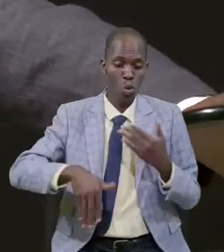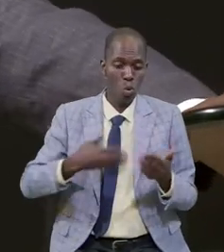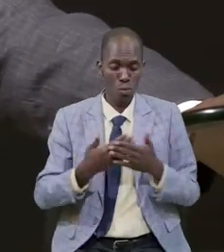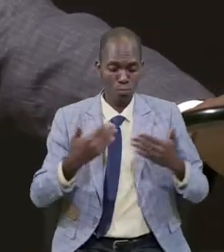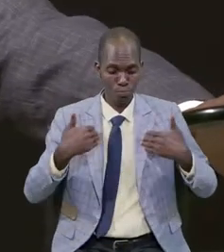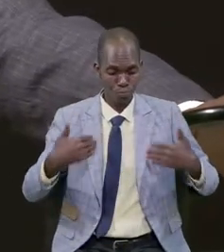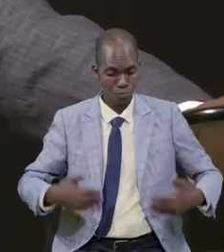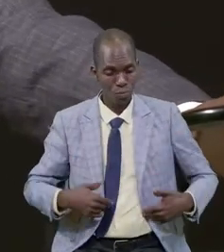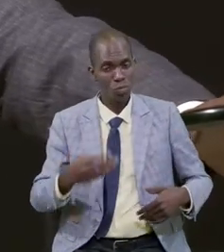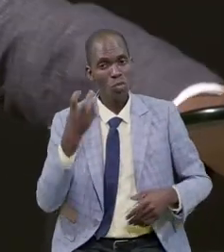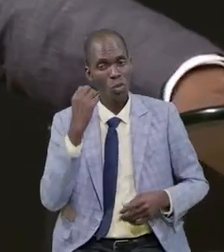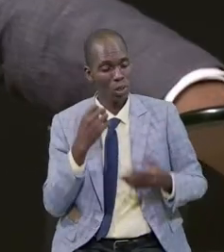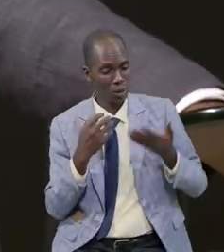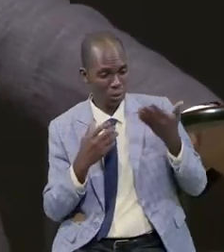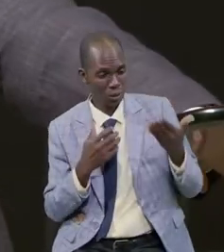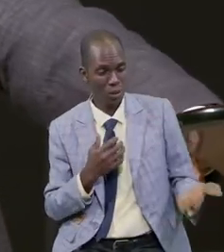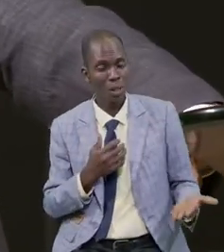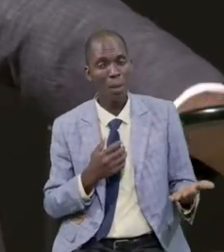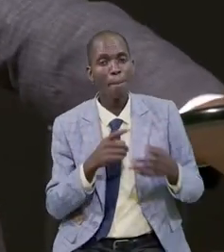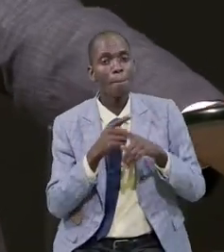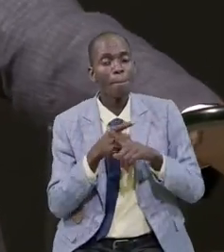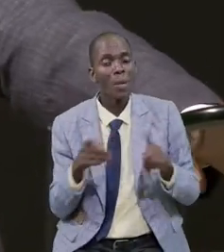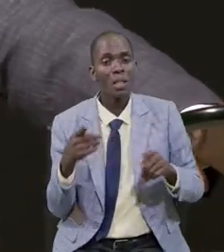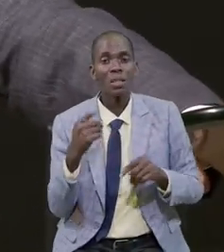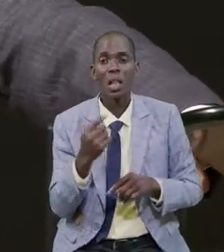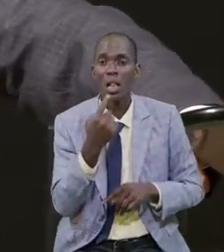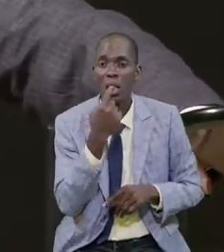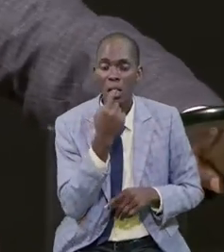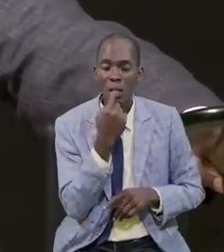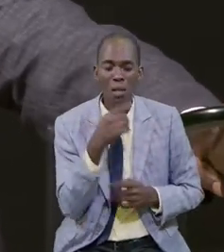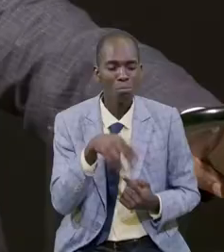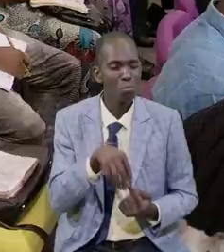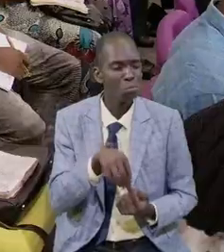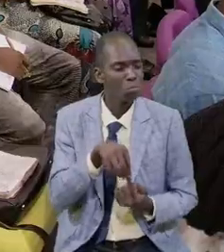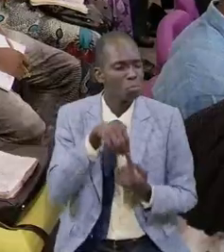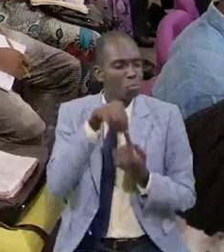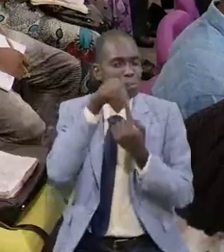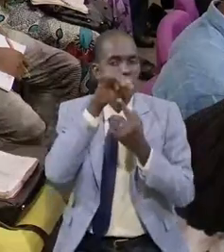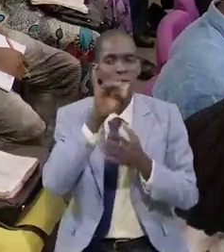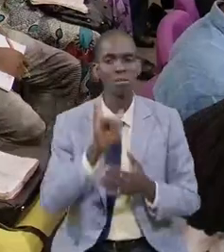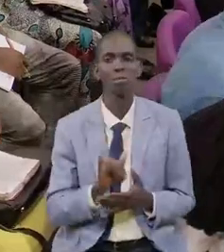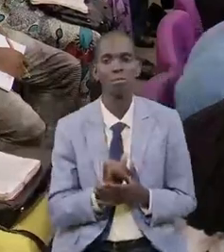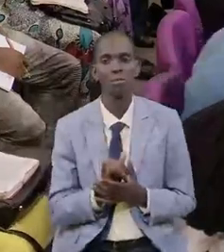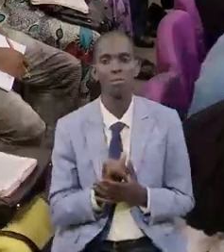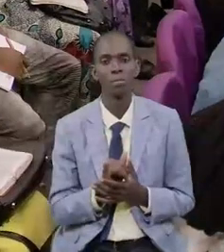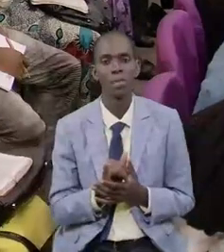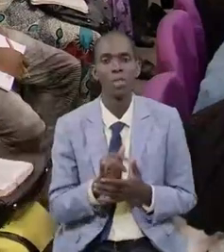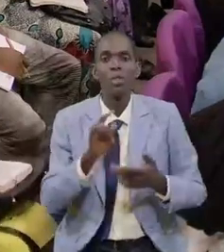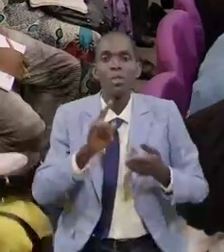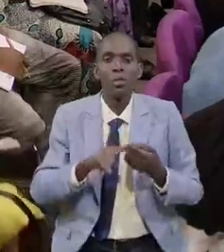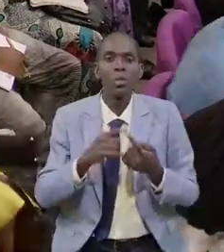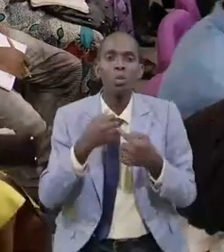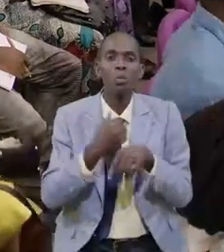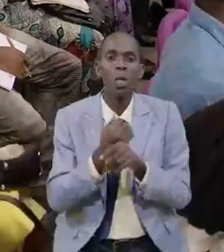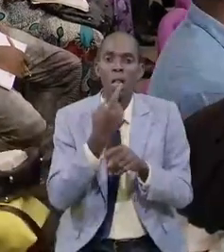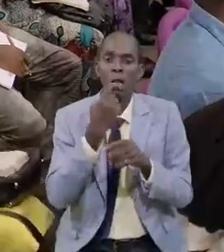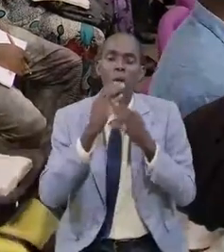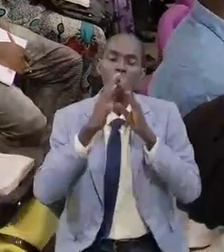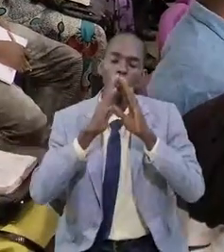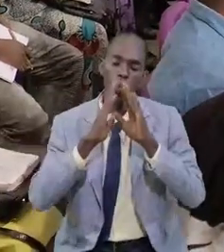oui, toute la personnalité va aller en enfer. Mais la langue en particulier, pour rafraîchir ma